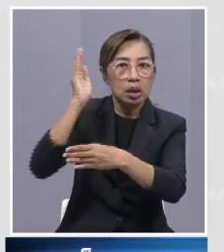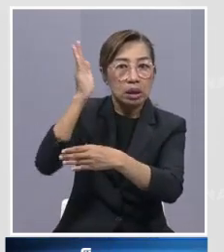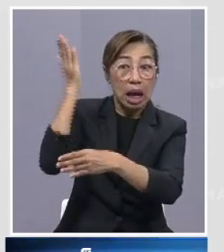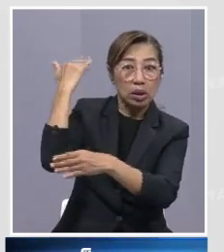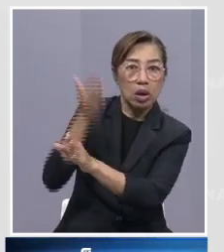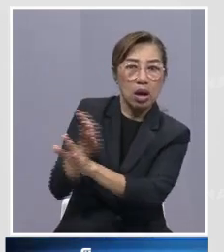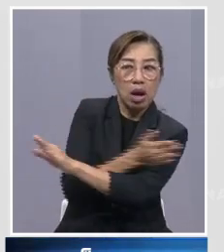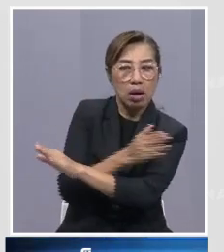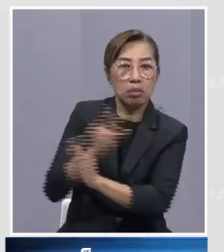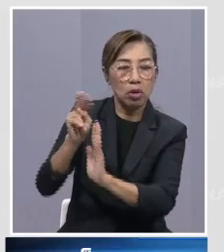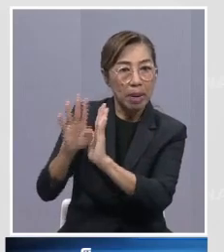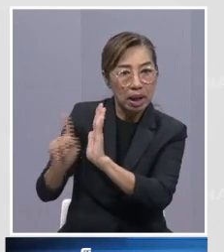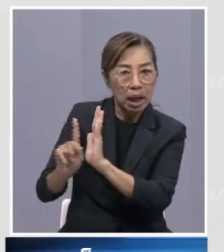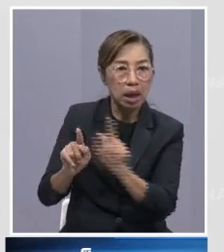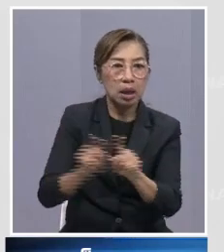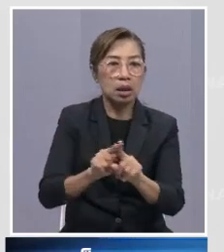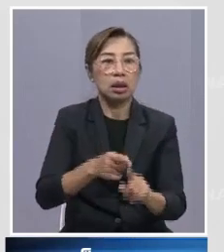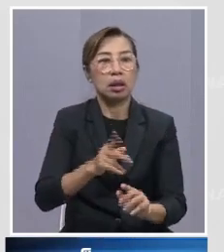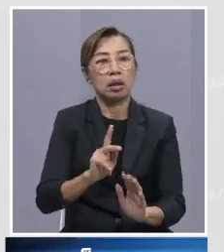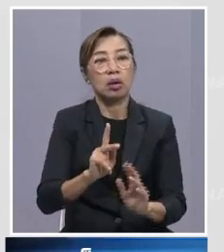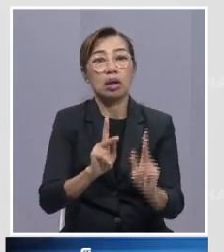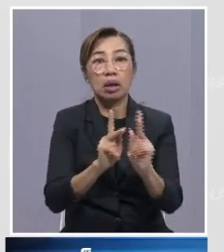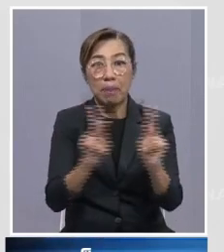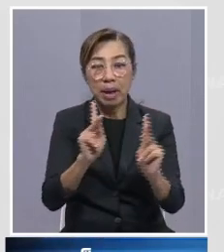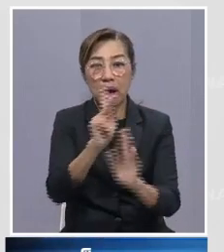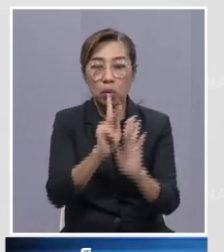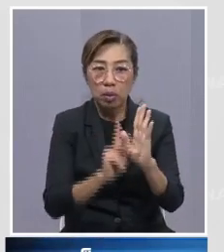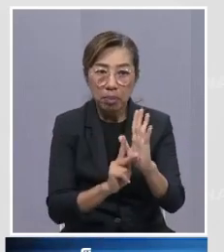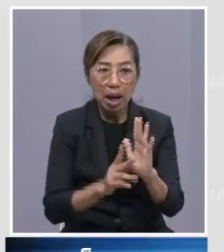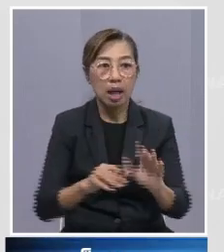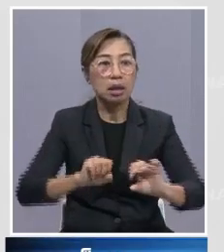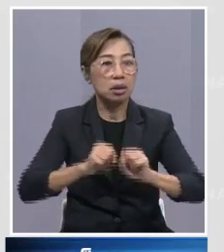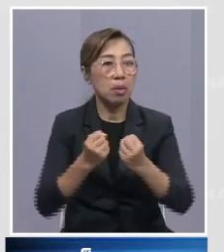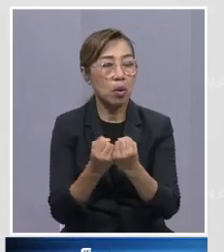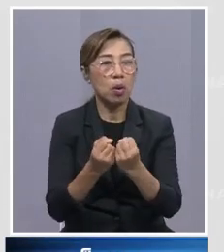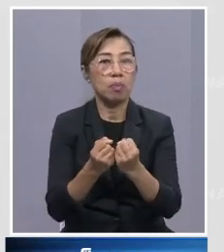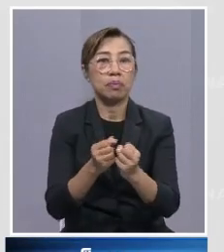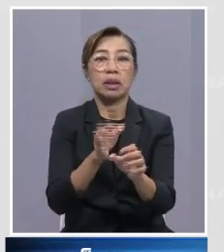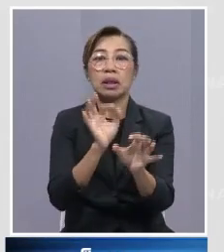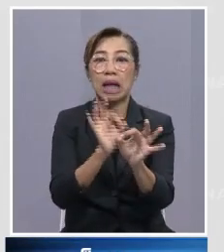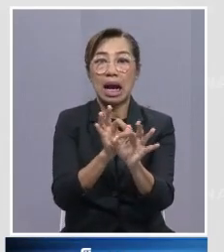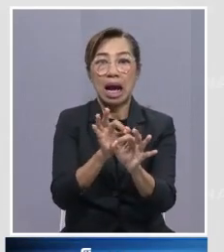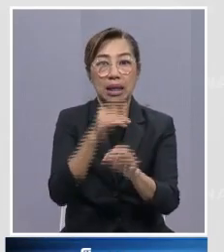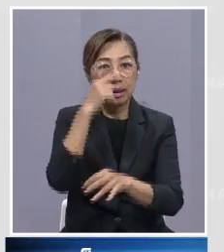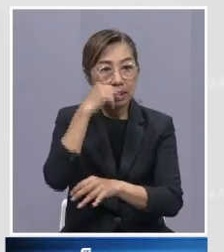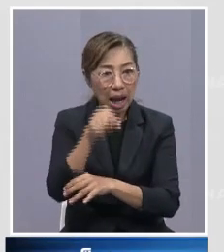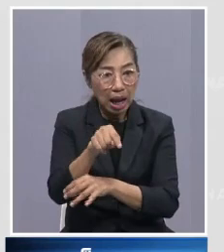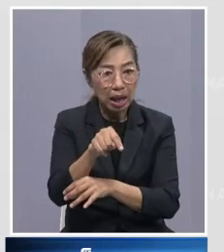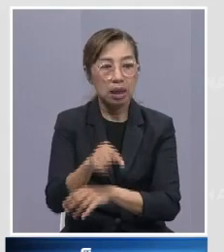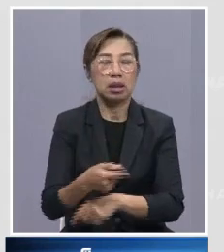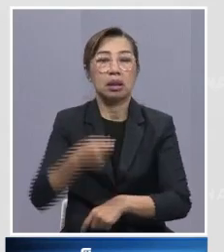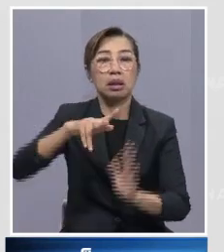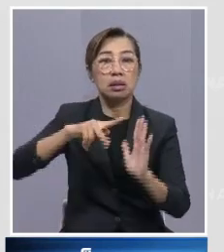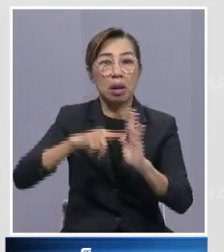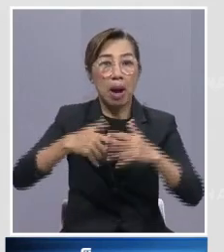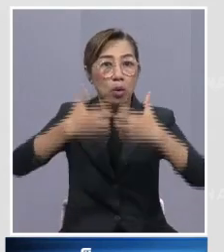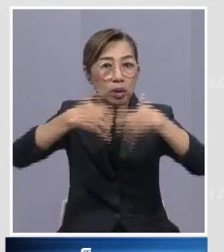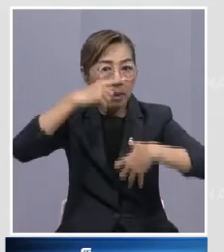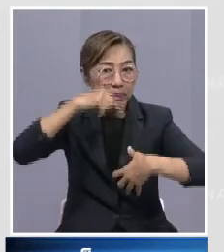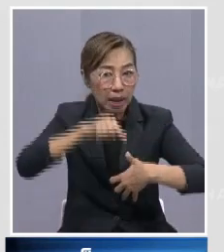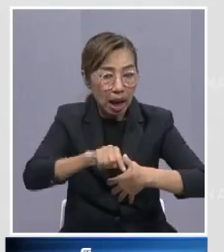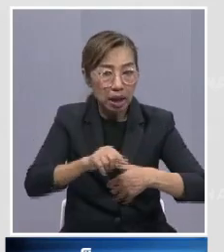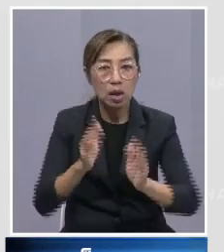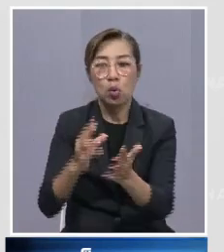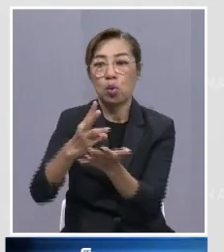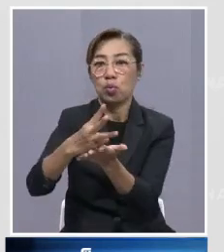กฤษฎีกาดูเรื่องกฎหมายหรือแม้แต่กระทั่งสมาคมธนาคารไทยและสภาอุตสาหกรรมแห่งประเทศไทยตลอดจน